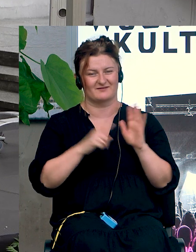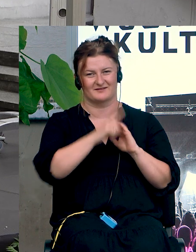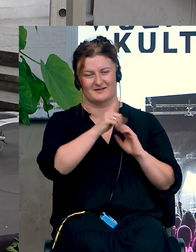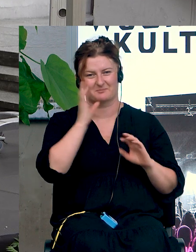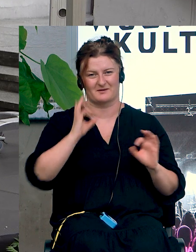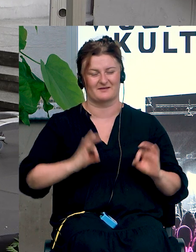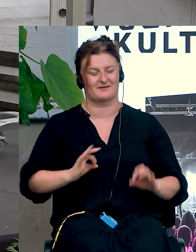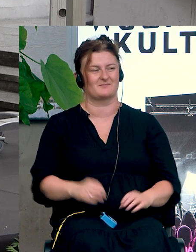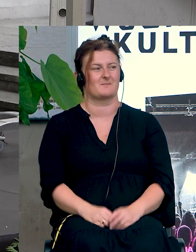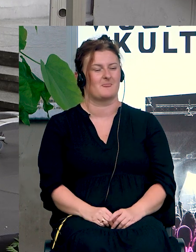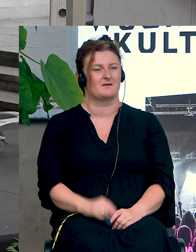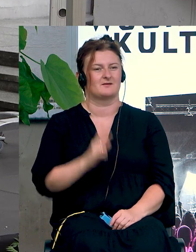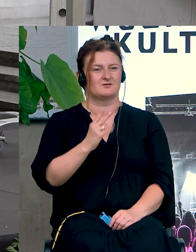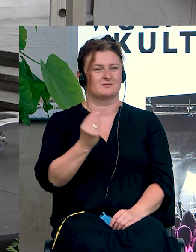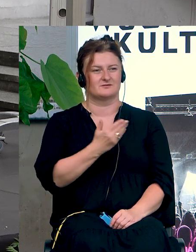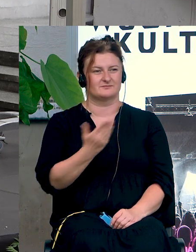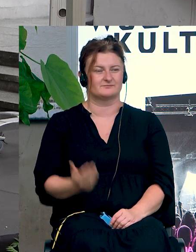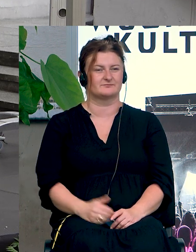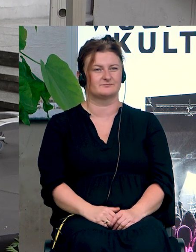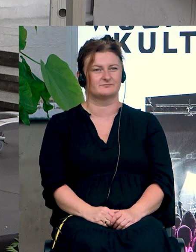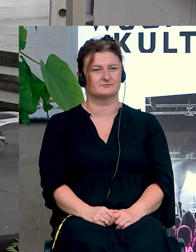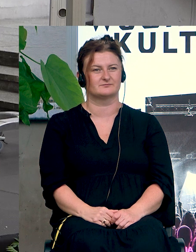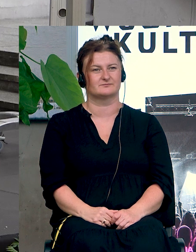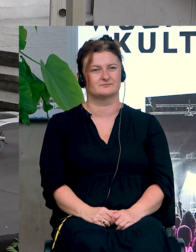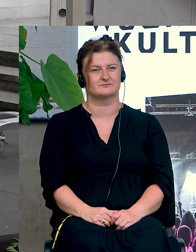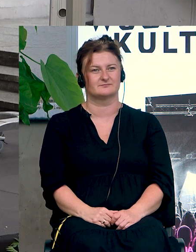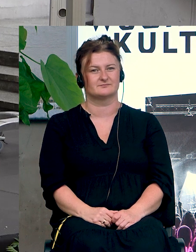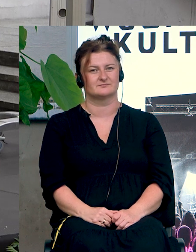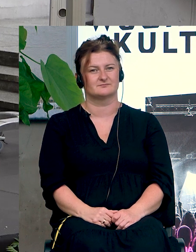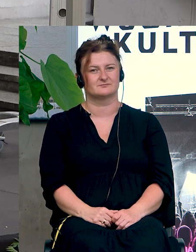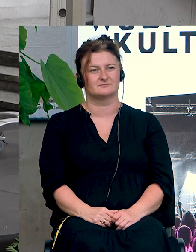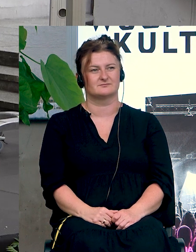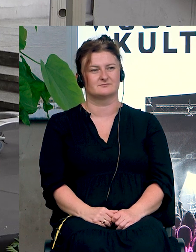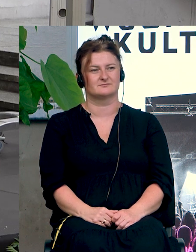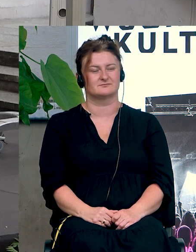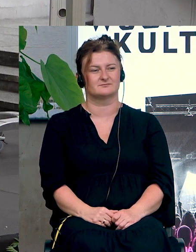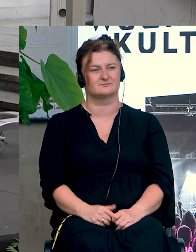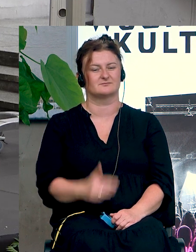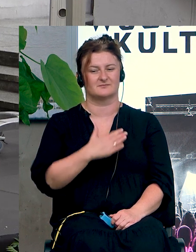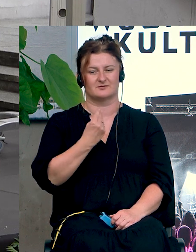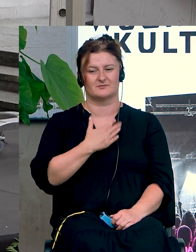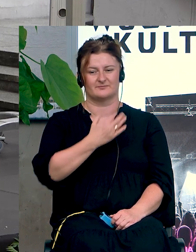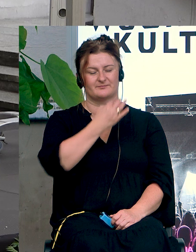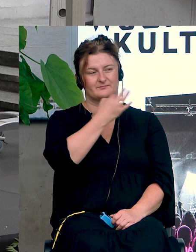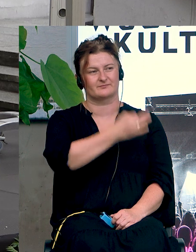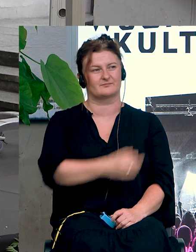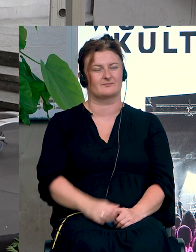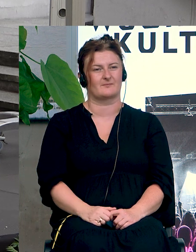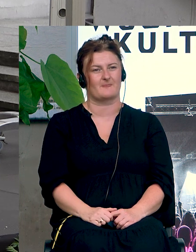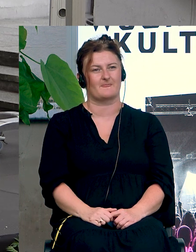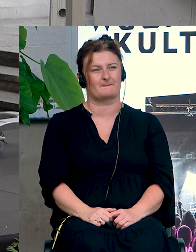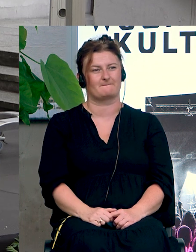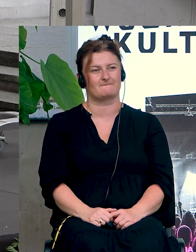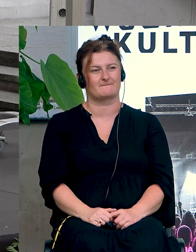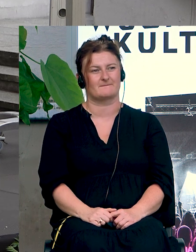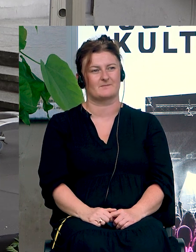Чи хтось має ще якісь питання? Каті? Ja mam jeszcze, bo sobie tak uświadomiłem, że właściwie nie powiedzieliśmy